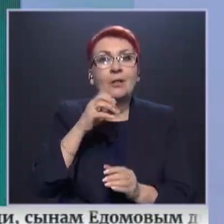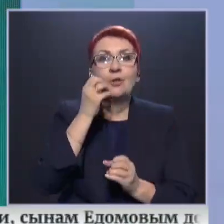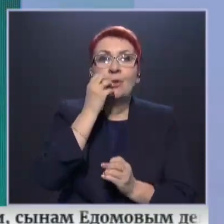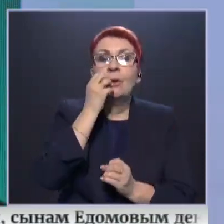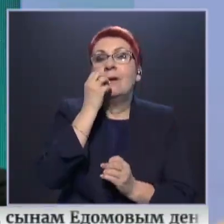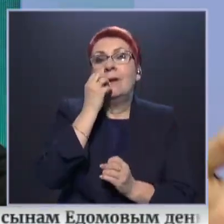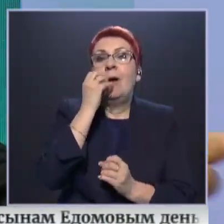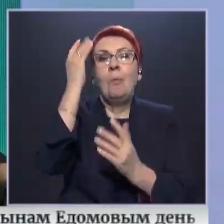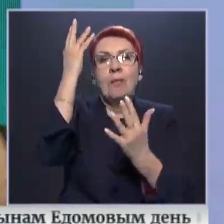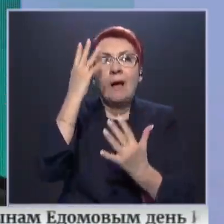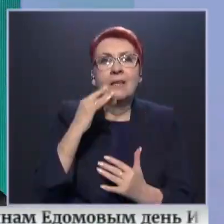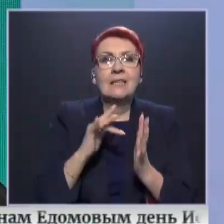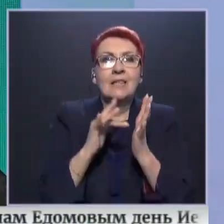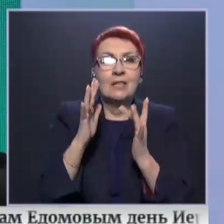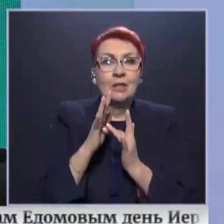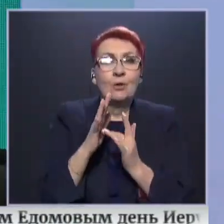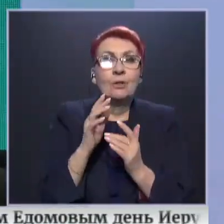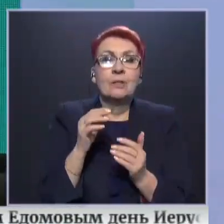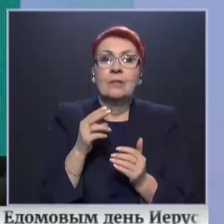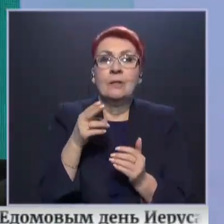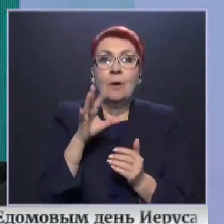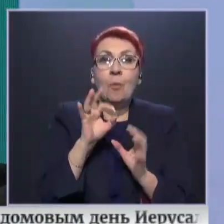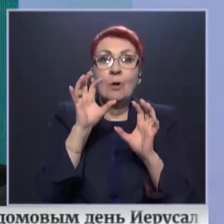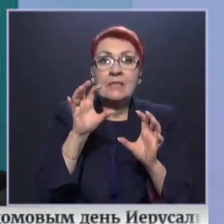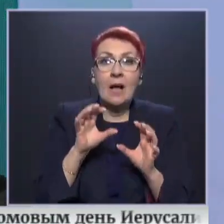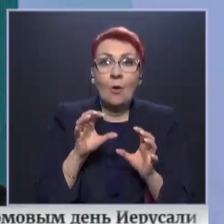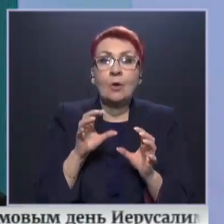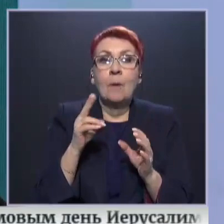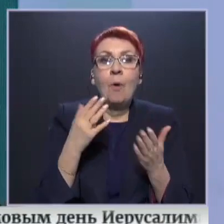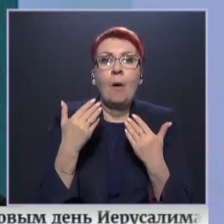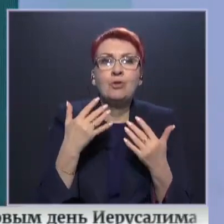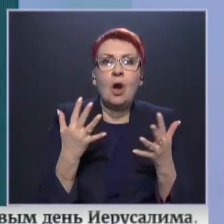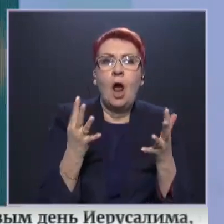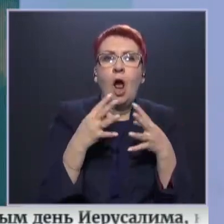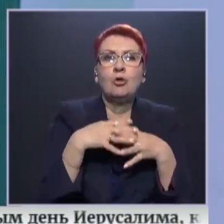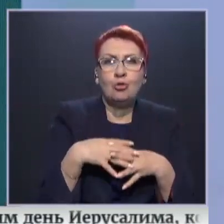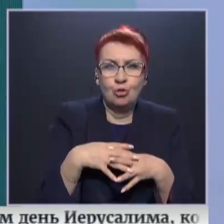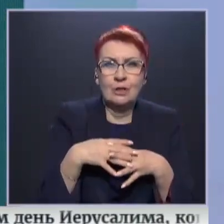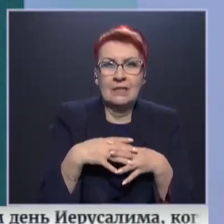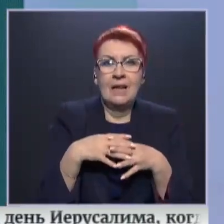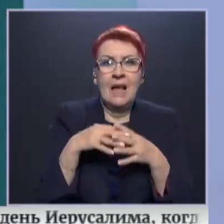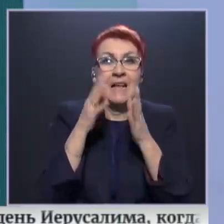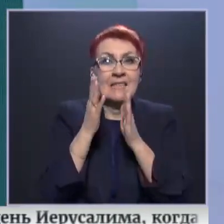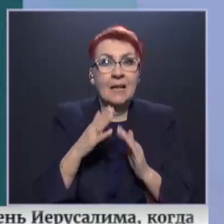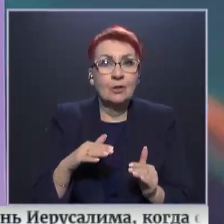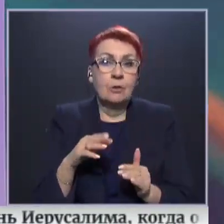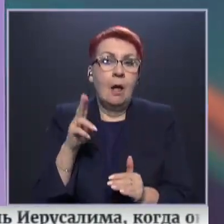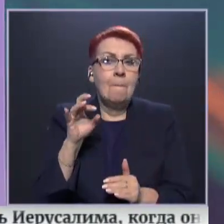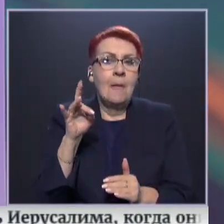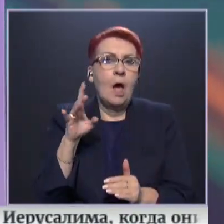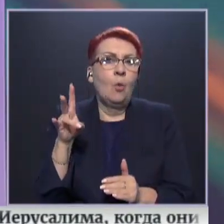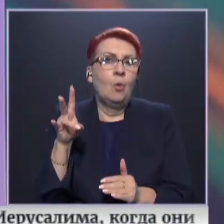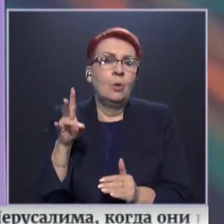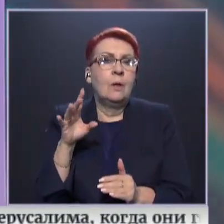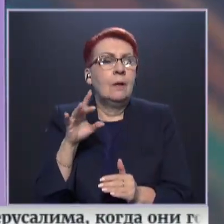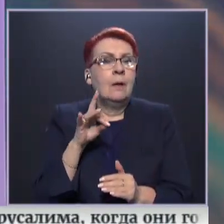Христова, у них живущая, по закону сообщающихся сосудов, придет ко мне. А при чем здесь Перун, и